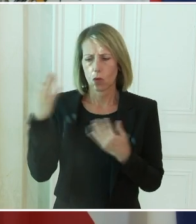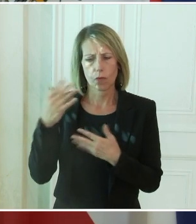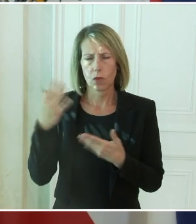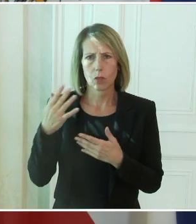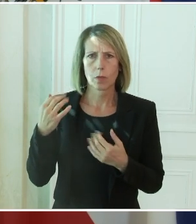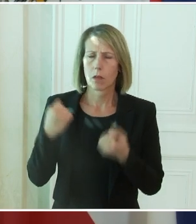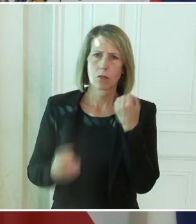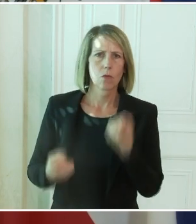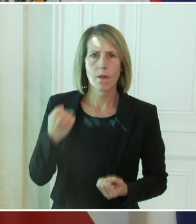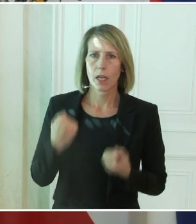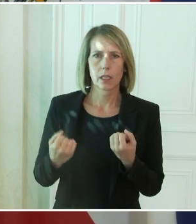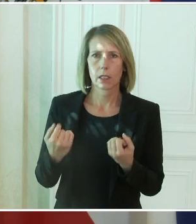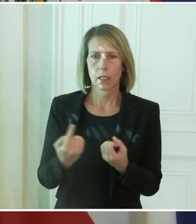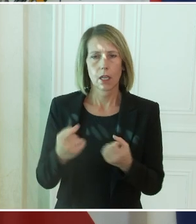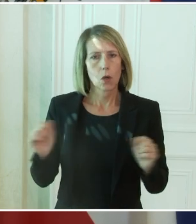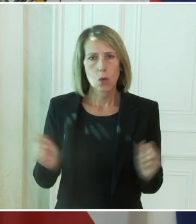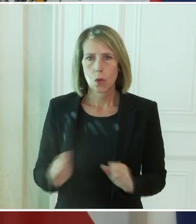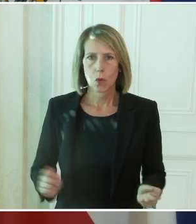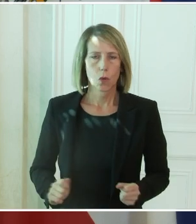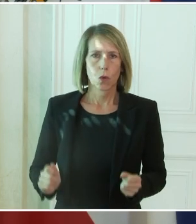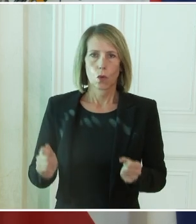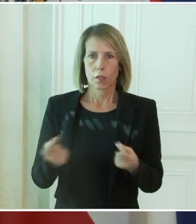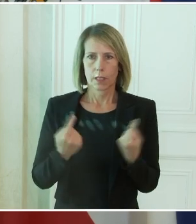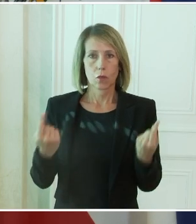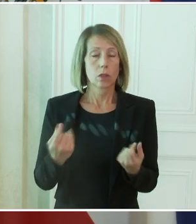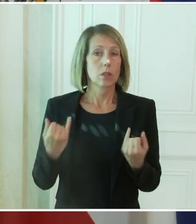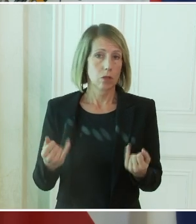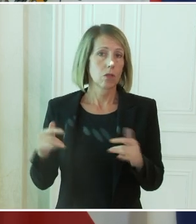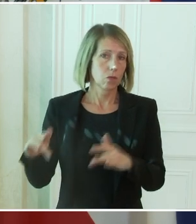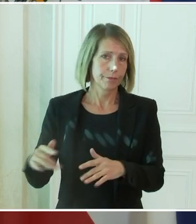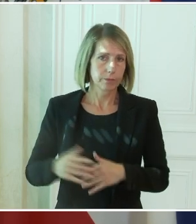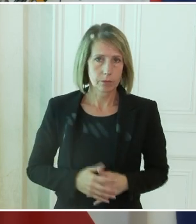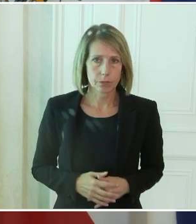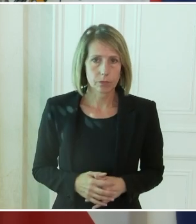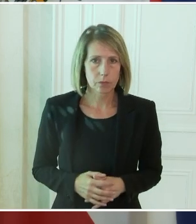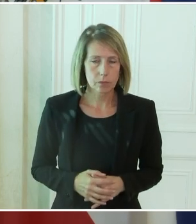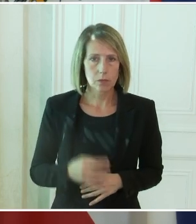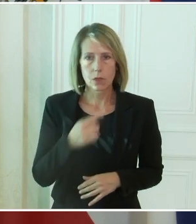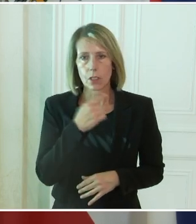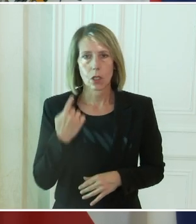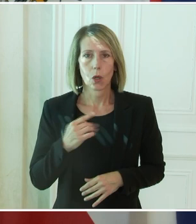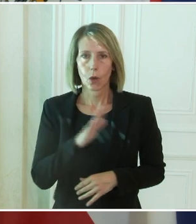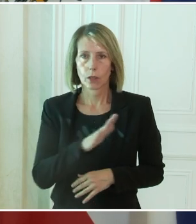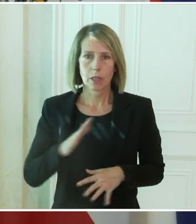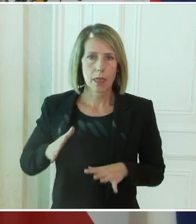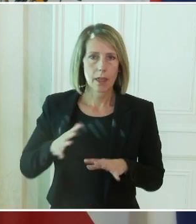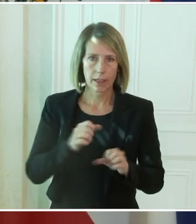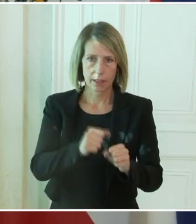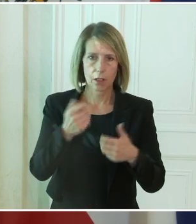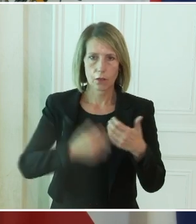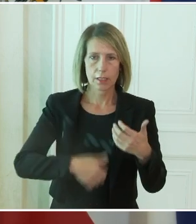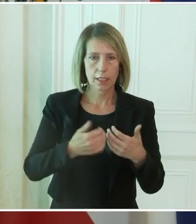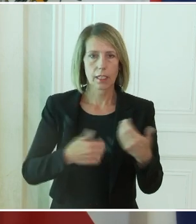extrem schwierigen, schrecklichen Situation. Der russische Angriffskrieg markiert nicht